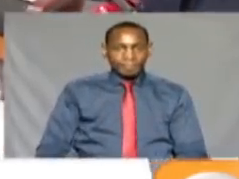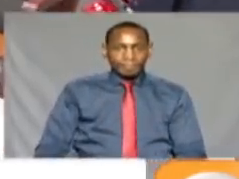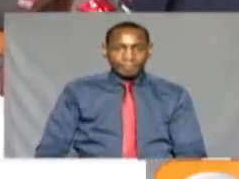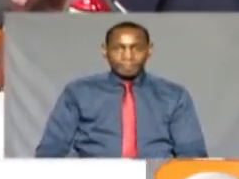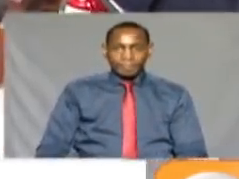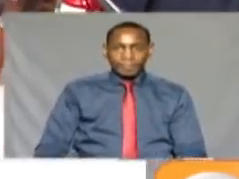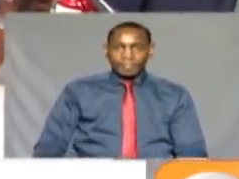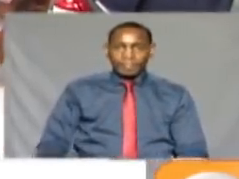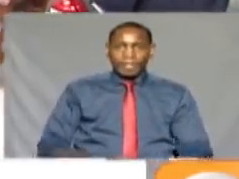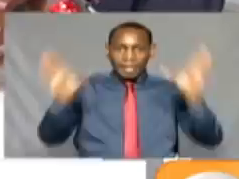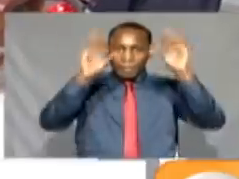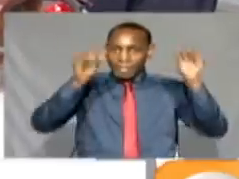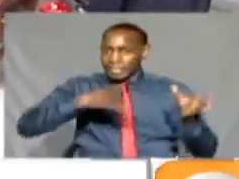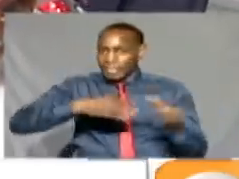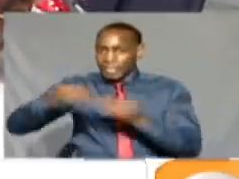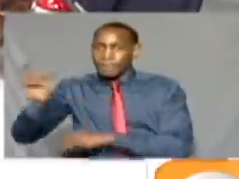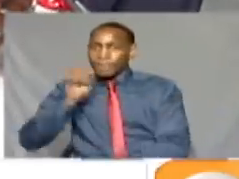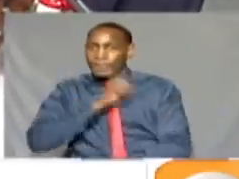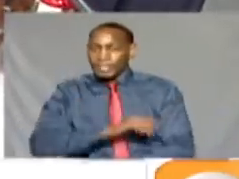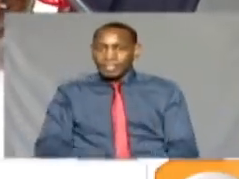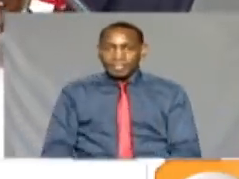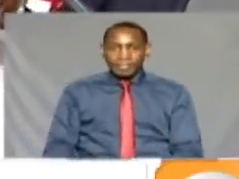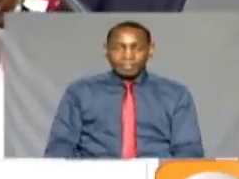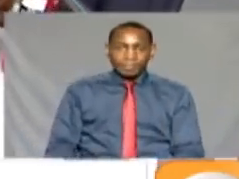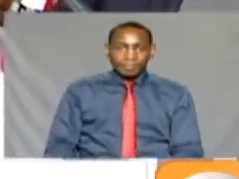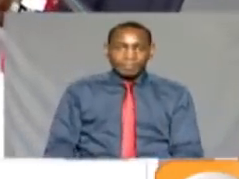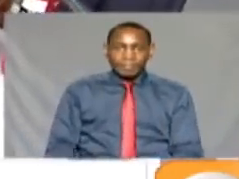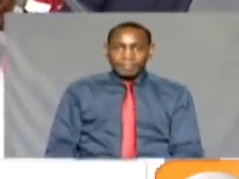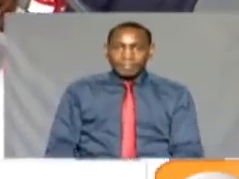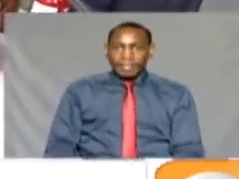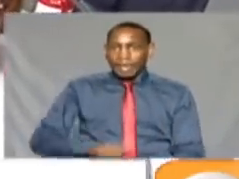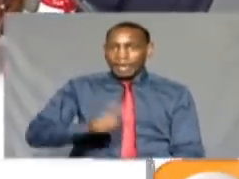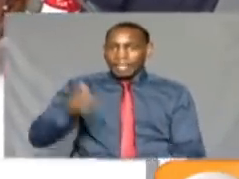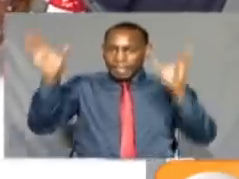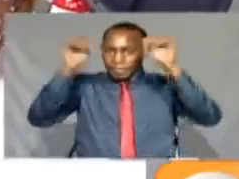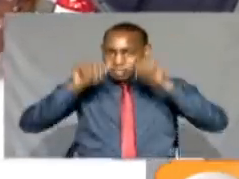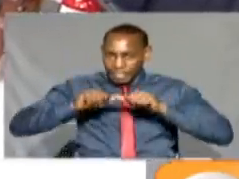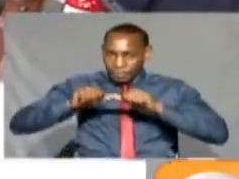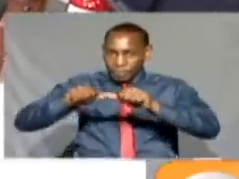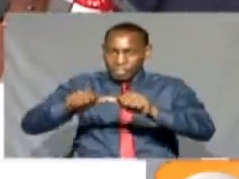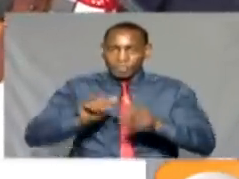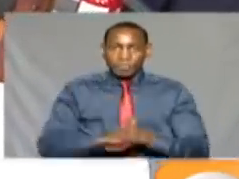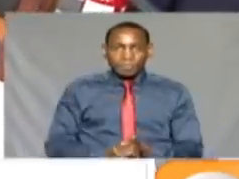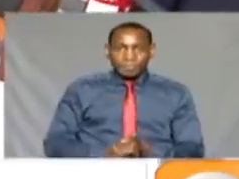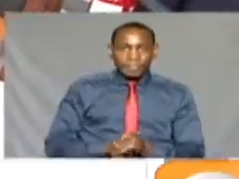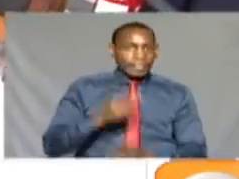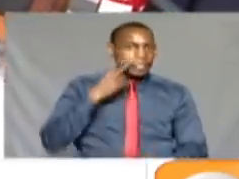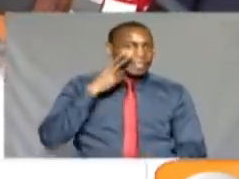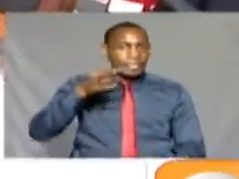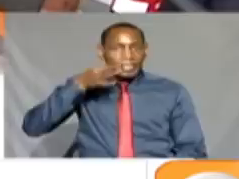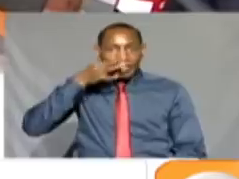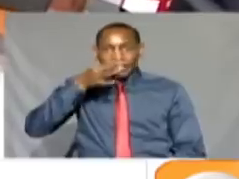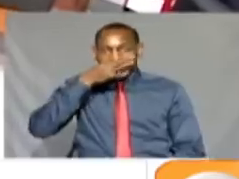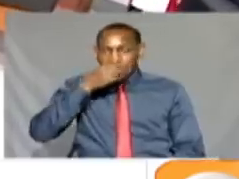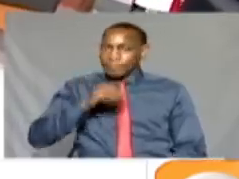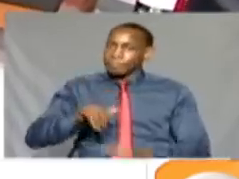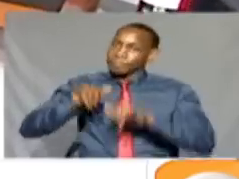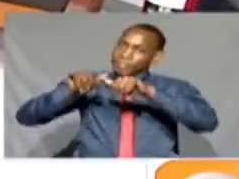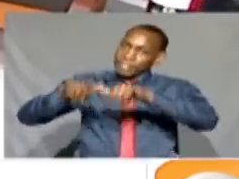There goes one president. Yeah. I still have one here. No. Let him take time. If you notice, Kibaki kind of took time.